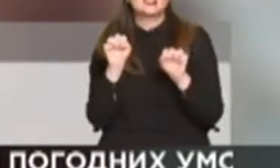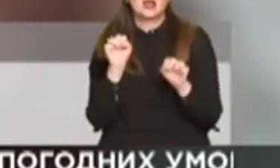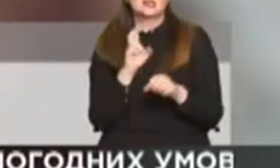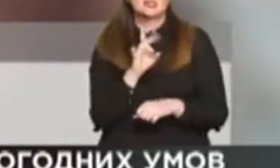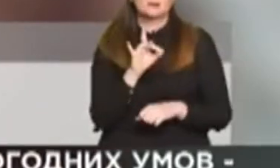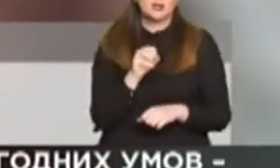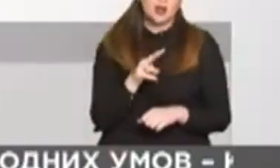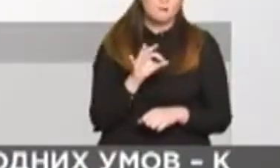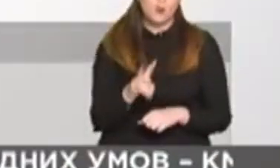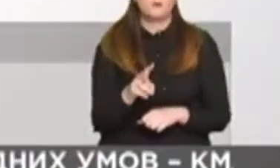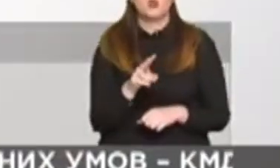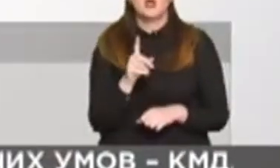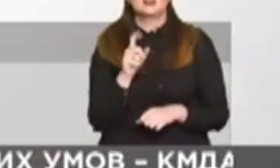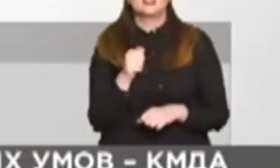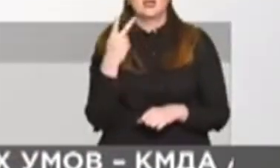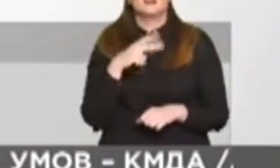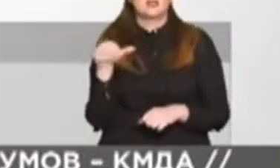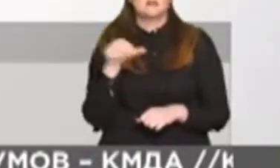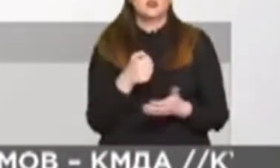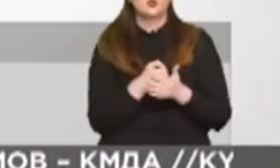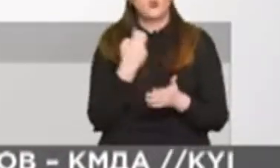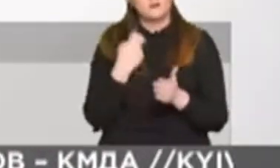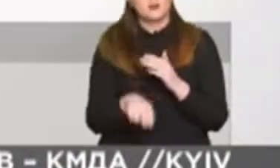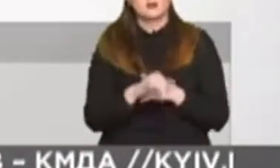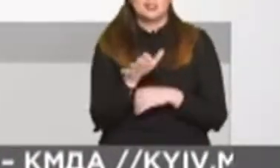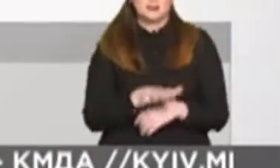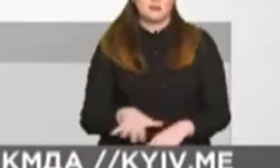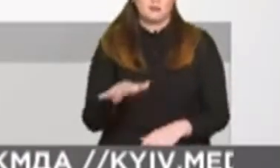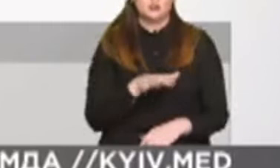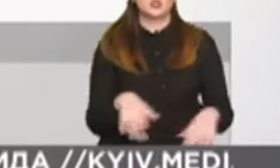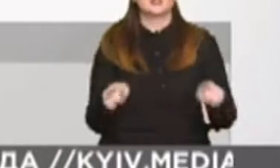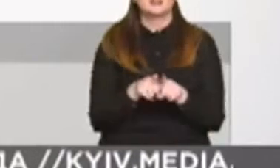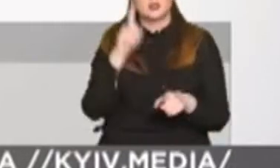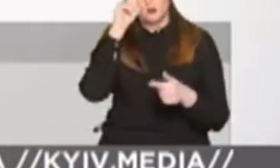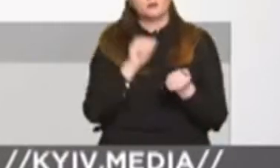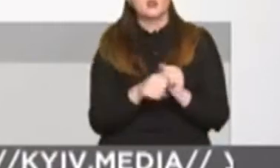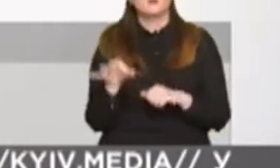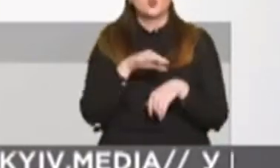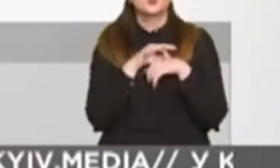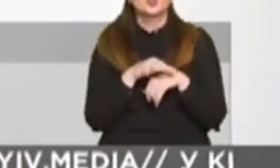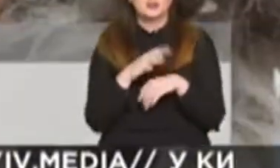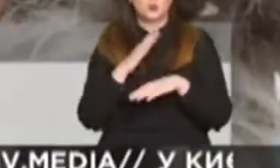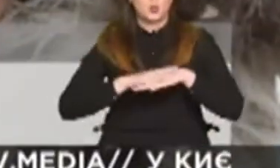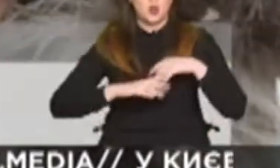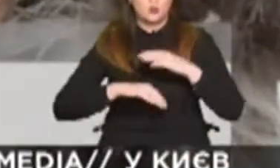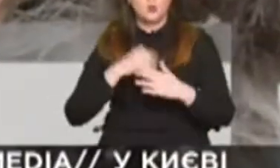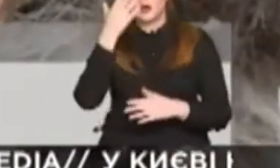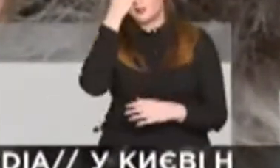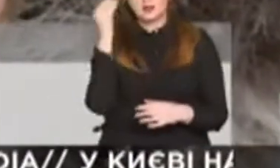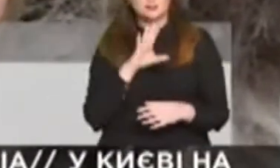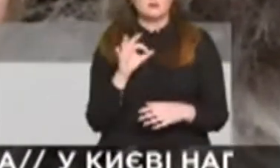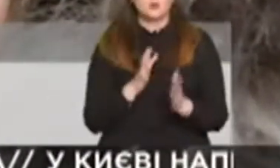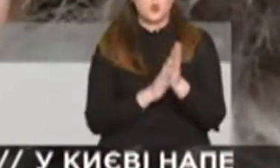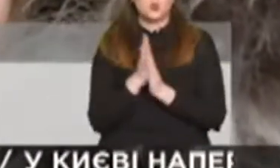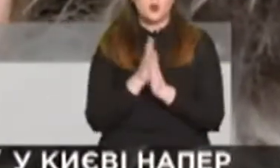захисним кремом щонайменше за 20 хвилин до виходу із приміщення. Так само пам'ятайте і про шкіру на руках. Не забувайте